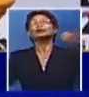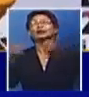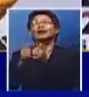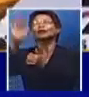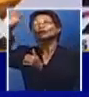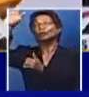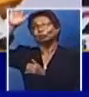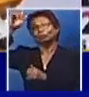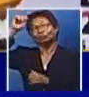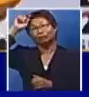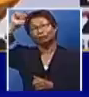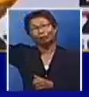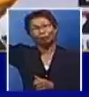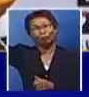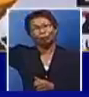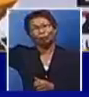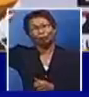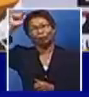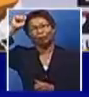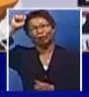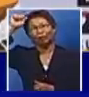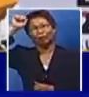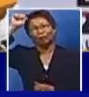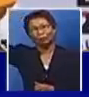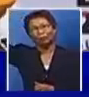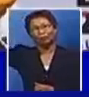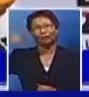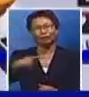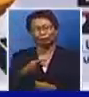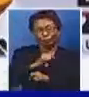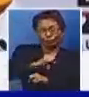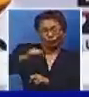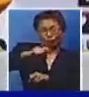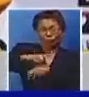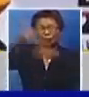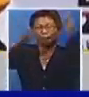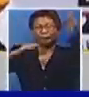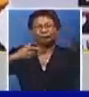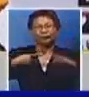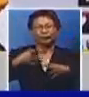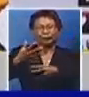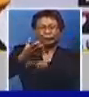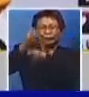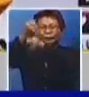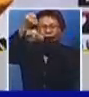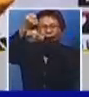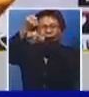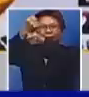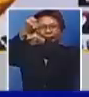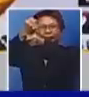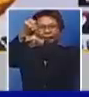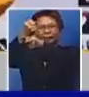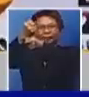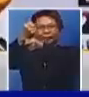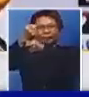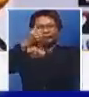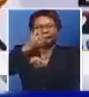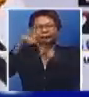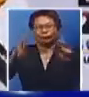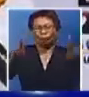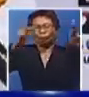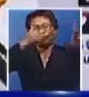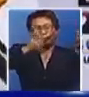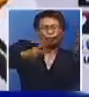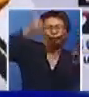izinnya dapat at last lah. Dengan apa yang kita perjuangkan di Malaysia ini, dapat satu kompleks yang begitu baik sekali